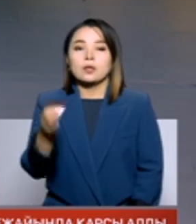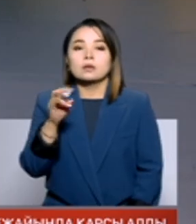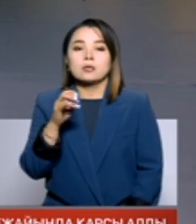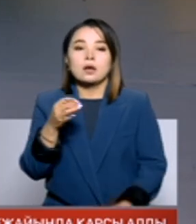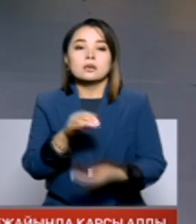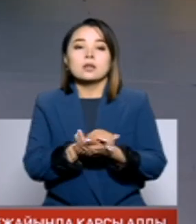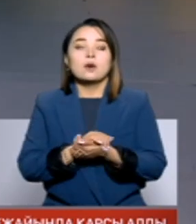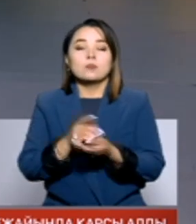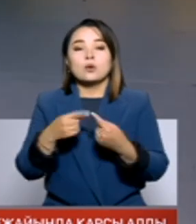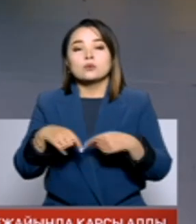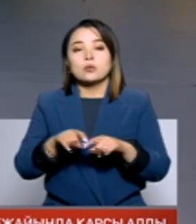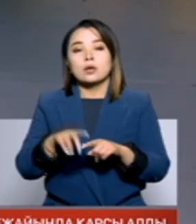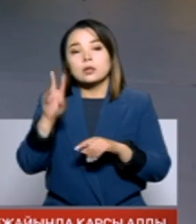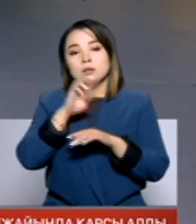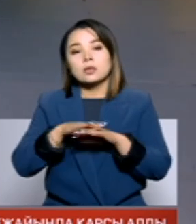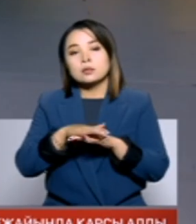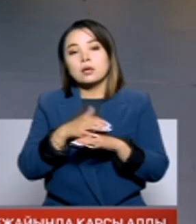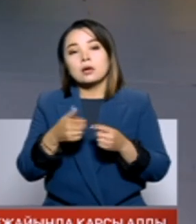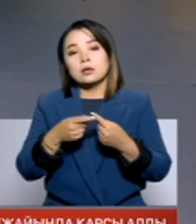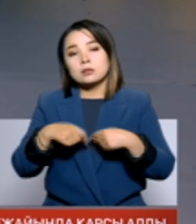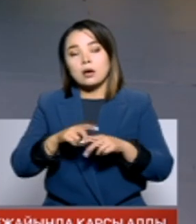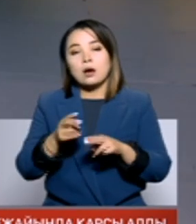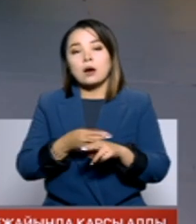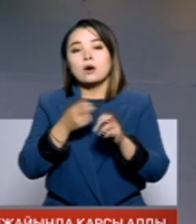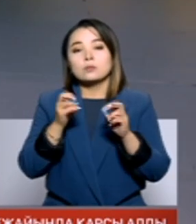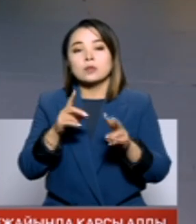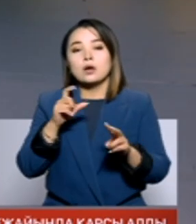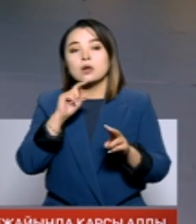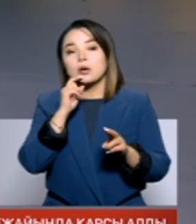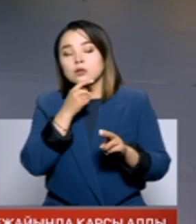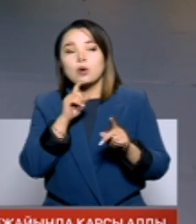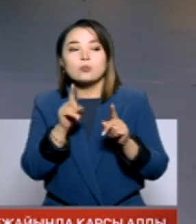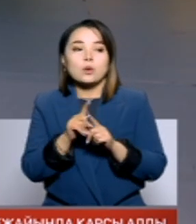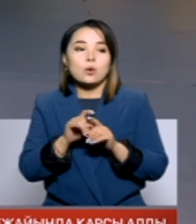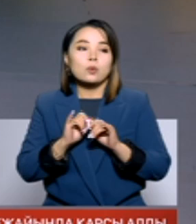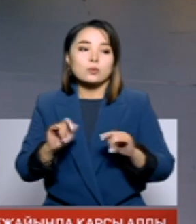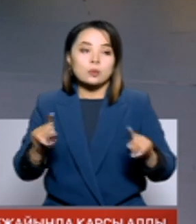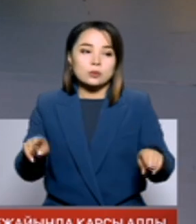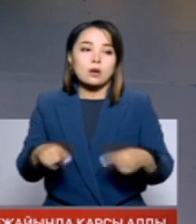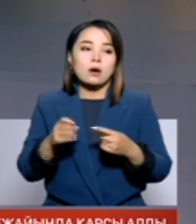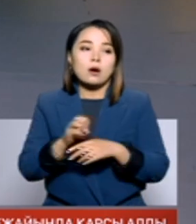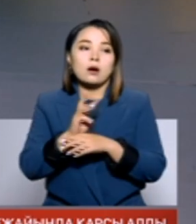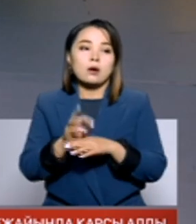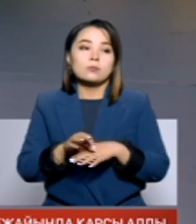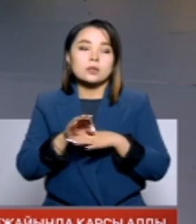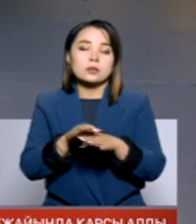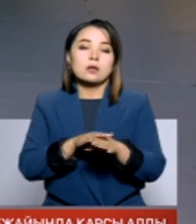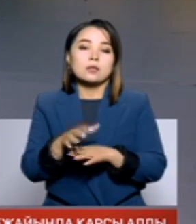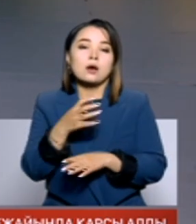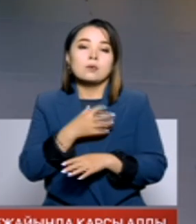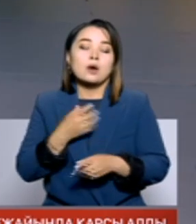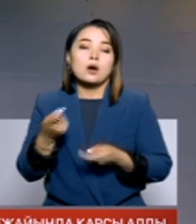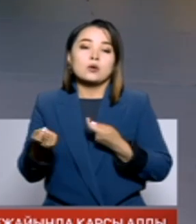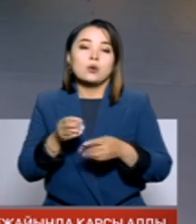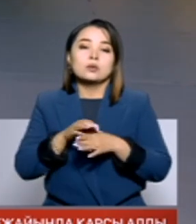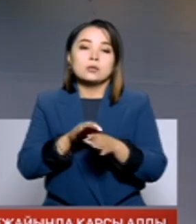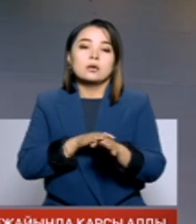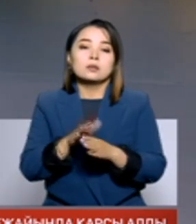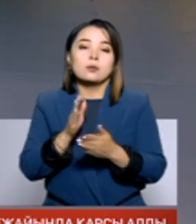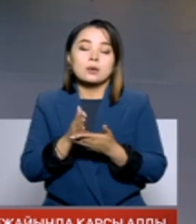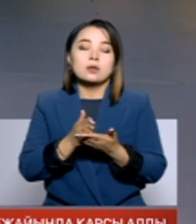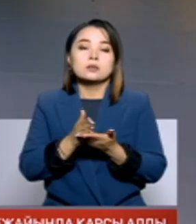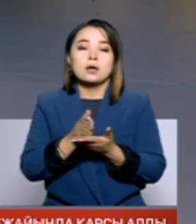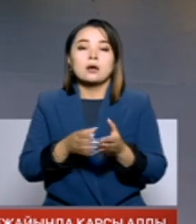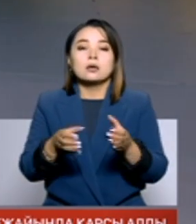Шанхай ынтымақтастық ұйымы елдер арасындағы қауіпсіздік пен экономикалық өркендеуді қамтамасыз етуде маңызды рөл атқарады.